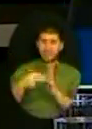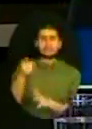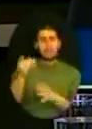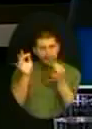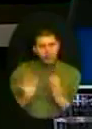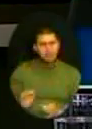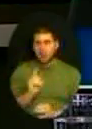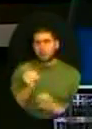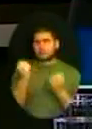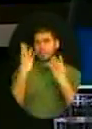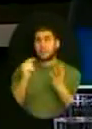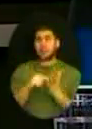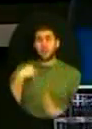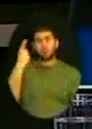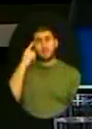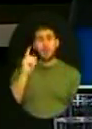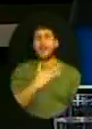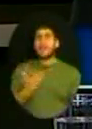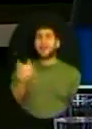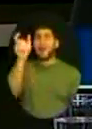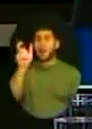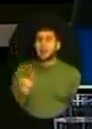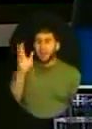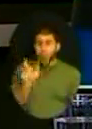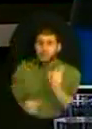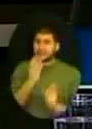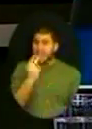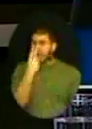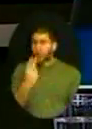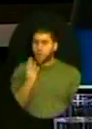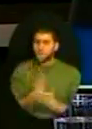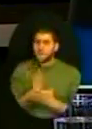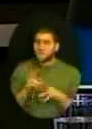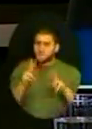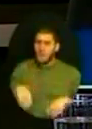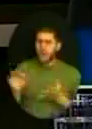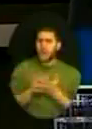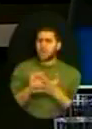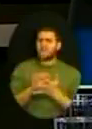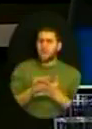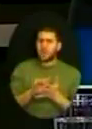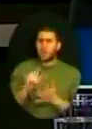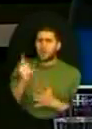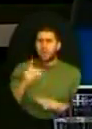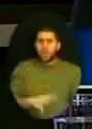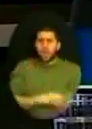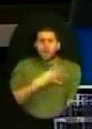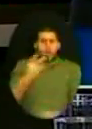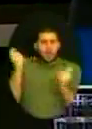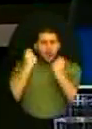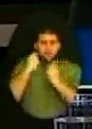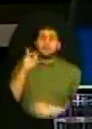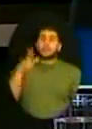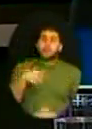זה באמת לא קלישאה, כי אני חושב שלא היה אדם אחד, גם מאזרחי ישראל, שראה את הכתבה הזאת ולא חשכו עיניו. יש